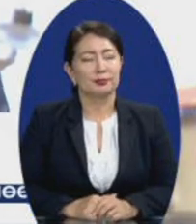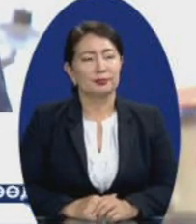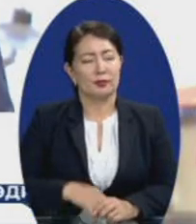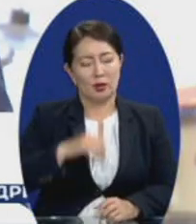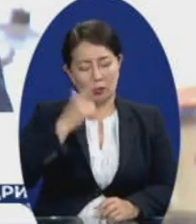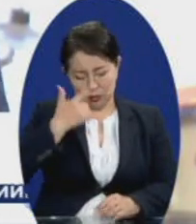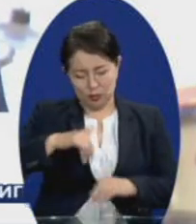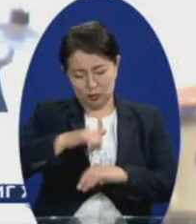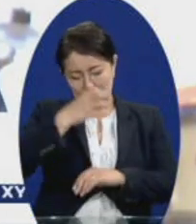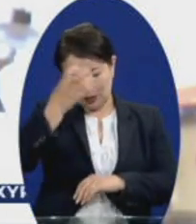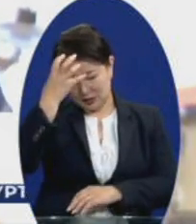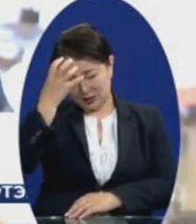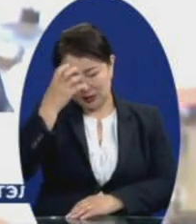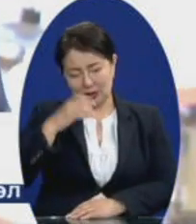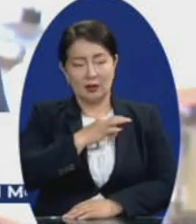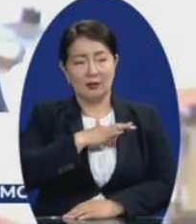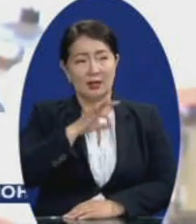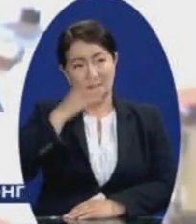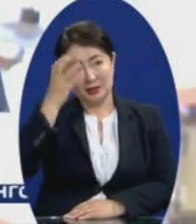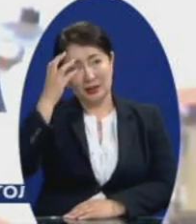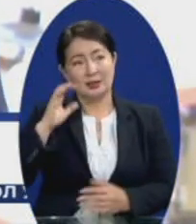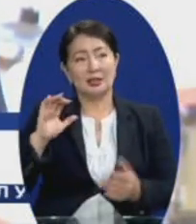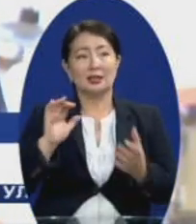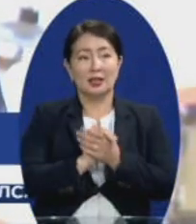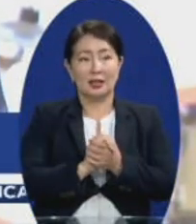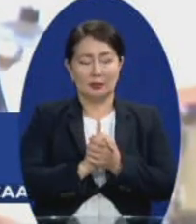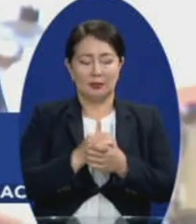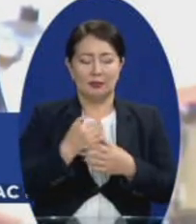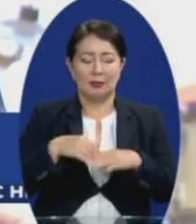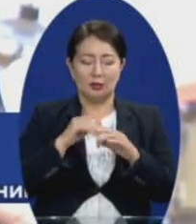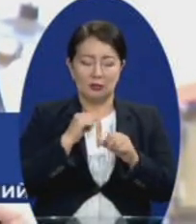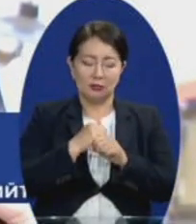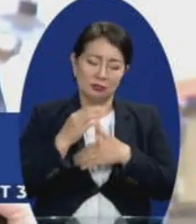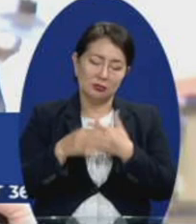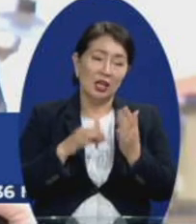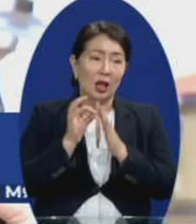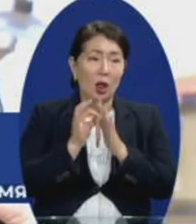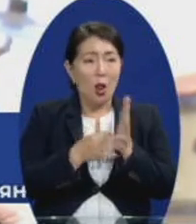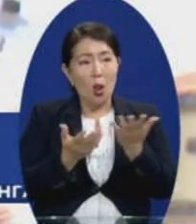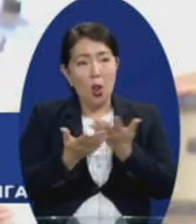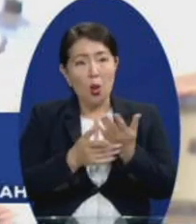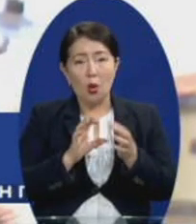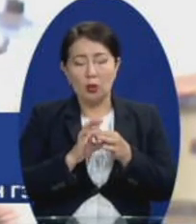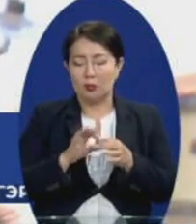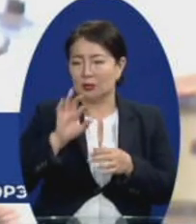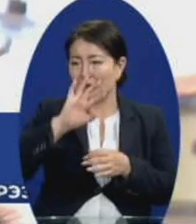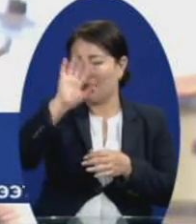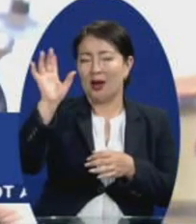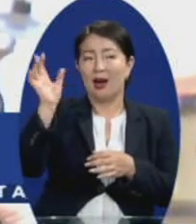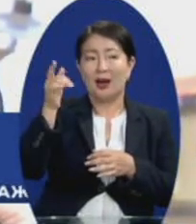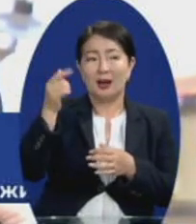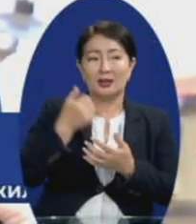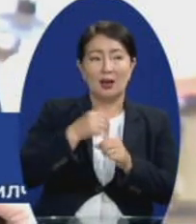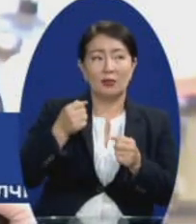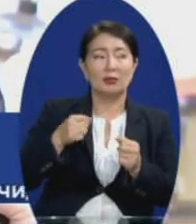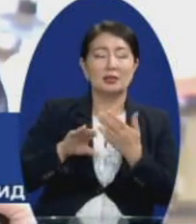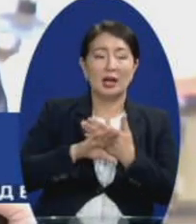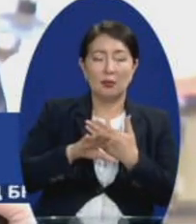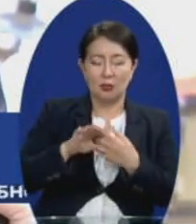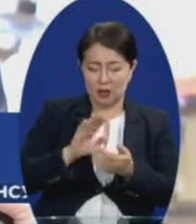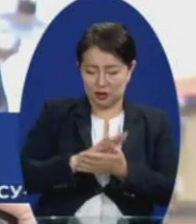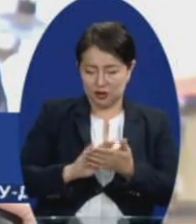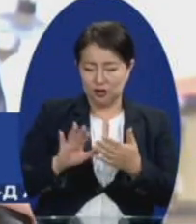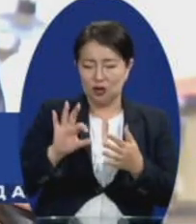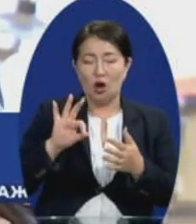Монгол улсын засгийн газар Франц улсын засгийн газартай хамтран байгуулсан энэхүү хилцээрийн хүрээнд агаараас аврах хамгаалах орчин үеийн шин онцгой